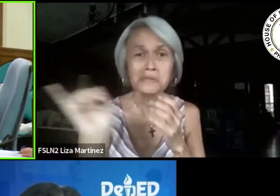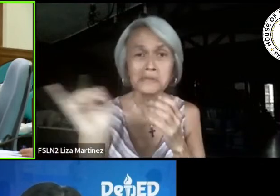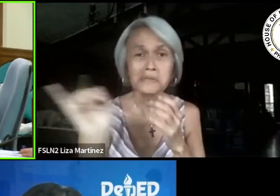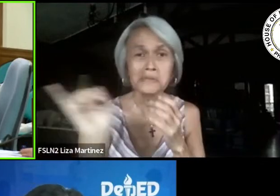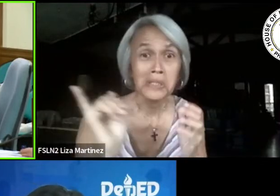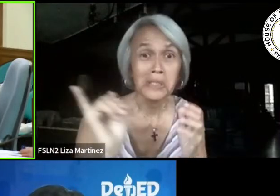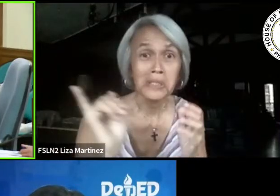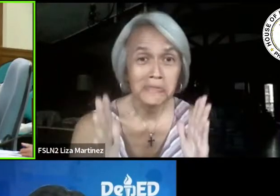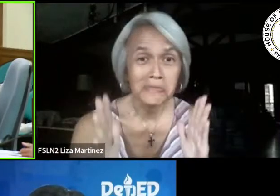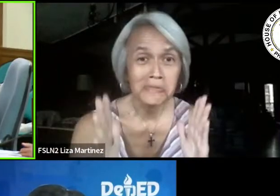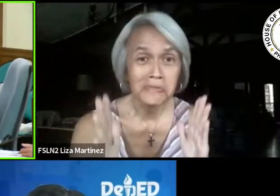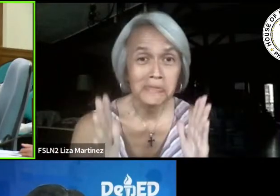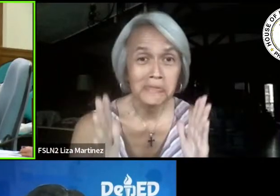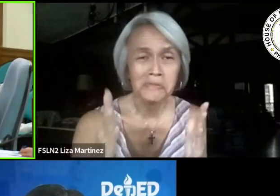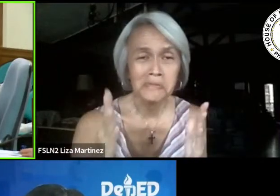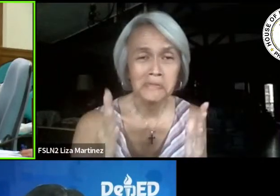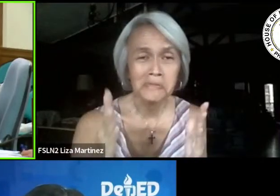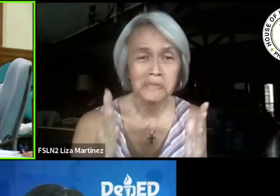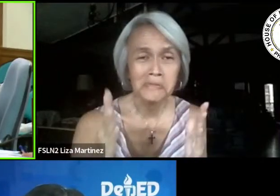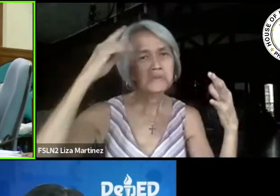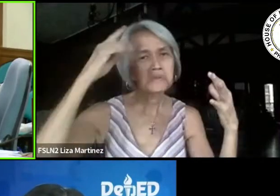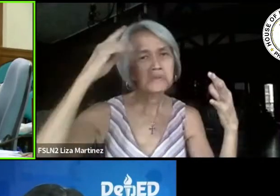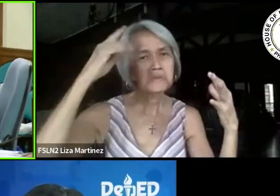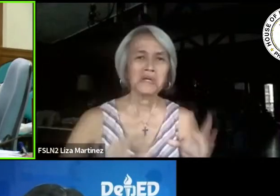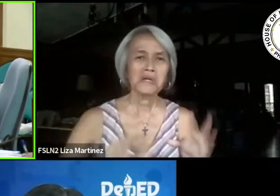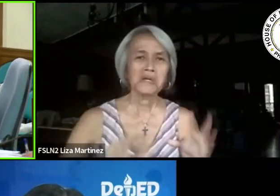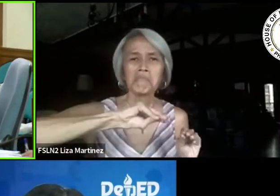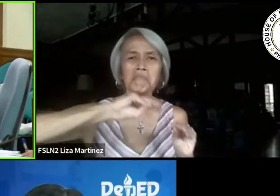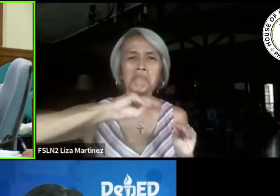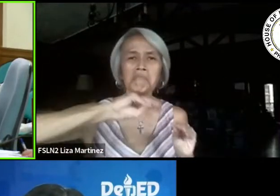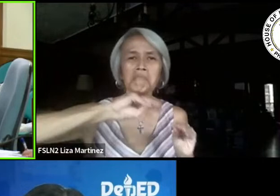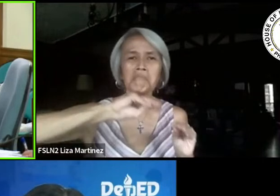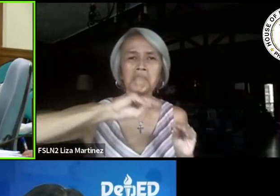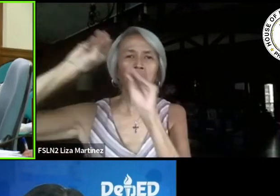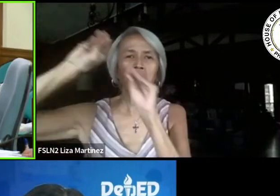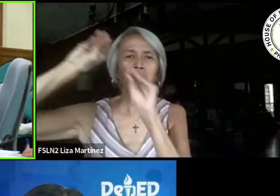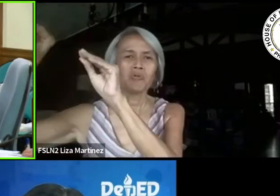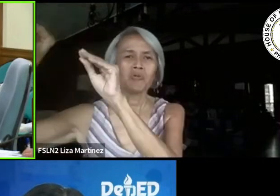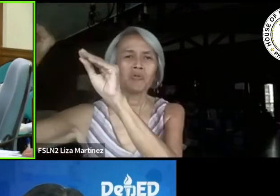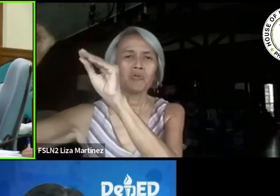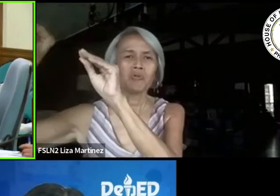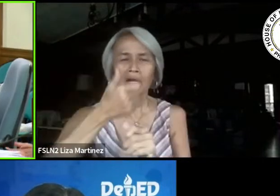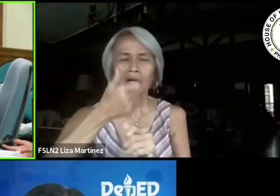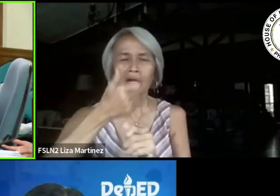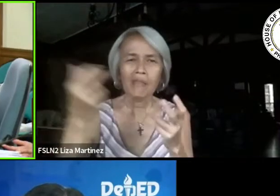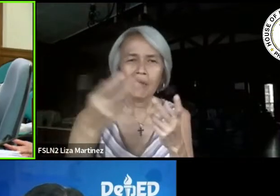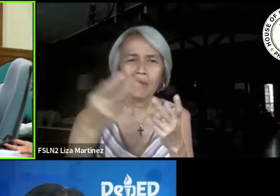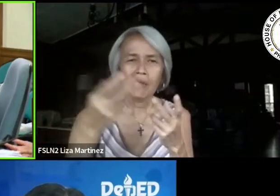nila mother tongue yun? Ibig sabihin, they will have no opportunity. Wala silang freedom of